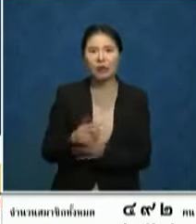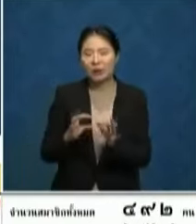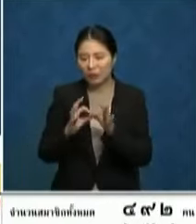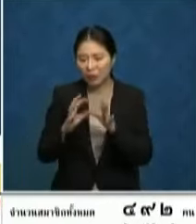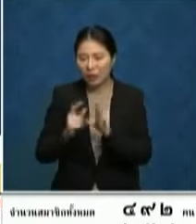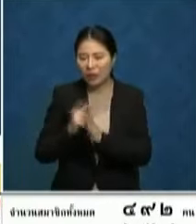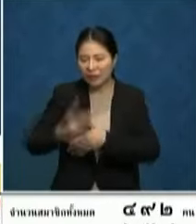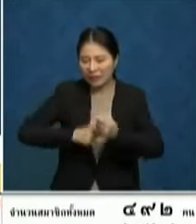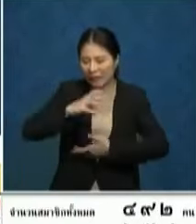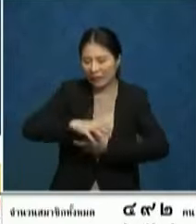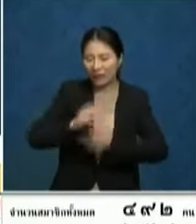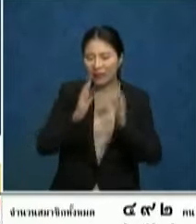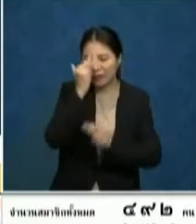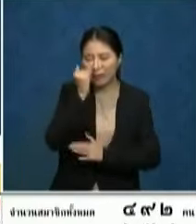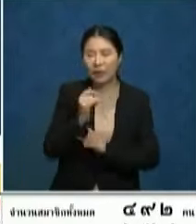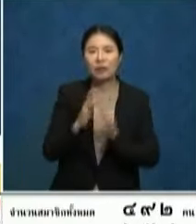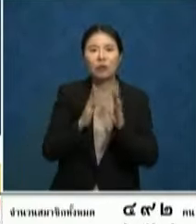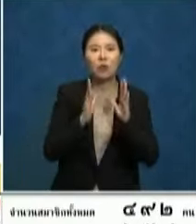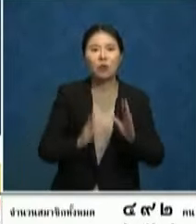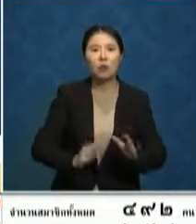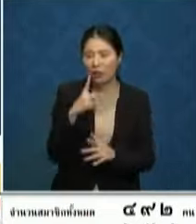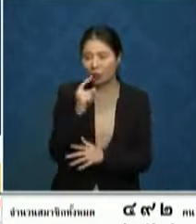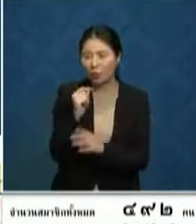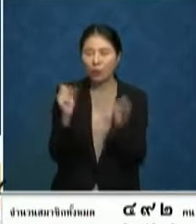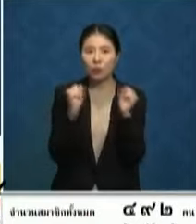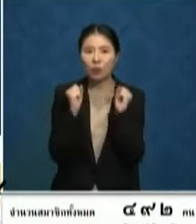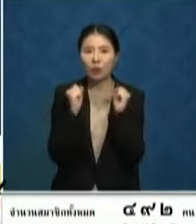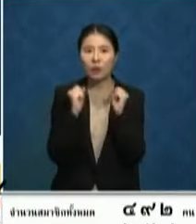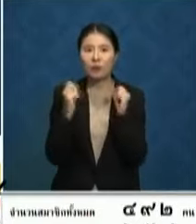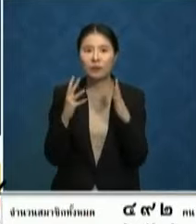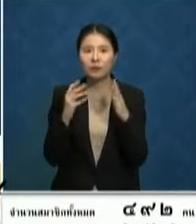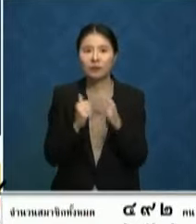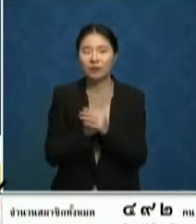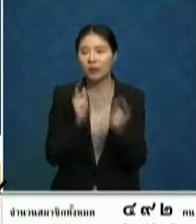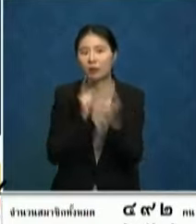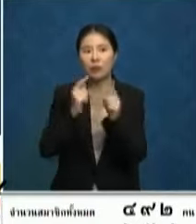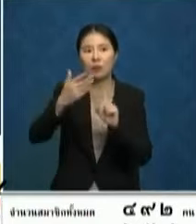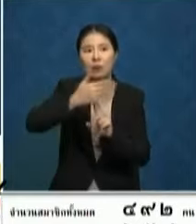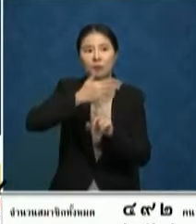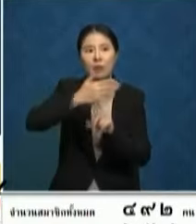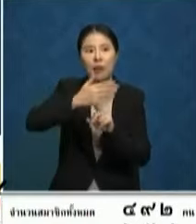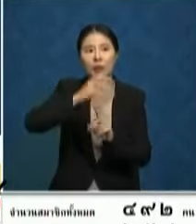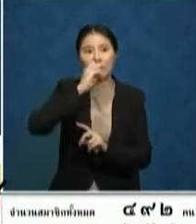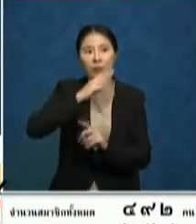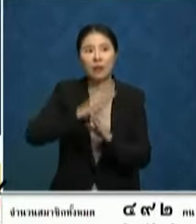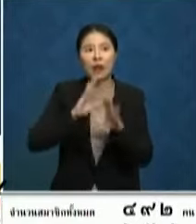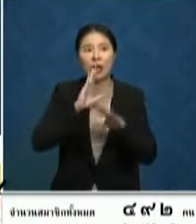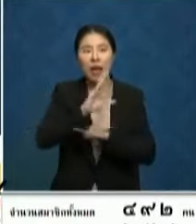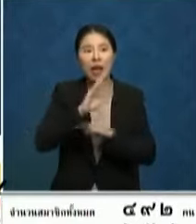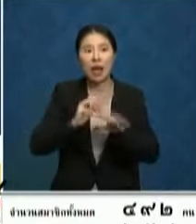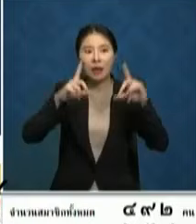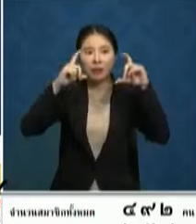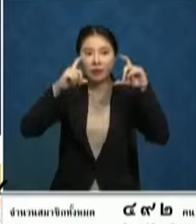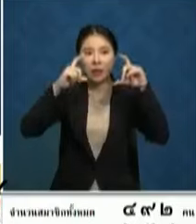พม่าเป็นเจ้าของแผงซึ่งเป็นอาชีพต้องห้ามสำหรับแรงงานต่างด้าวนะฮะเมื่อลงไปในพื้นที่ดิฉันถามแม่ค้าคนไทยที่ข